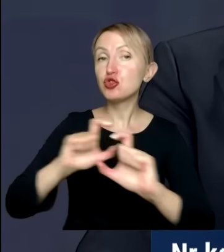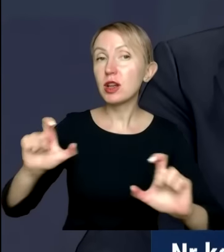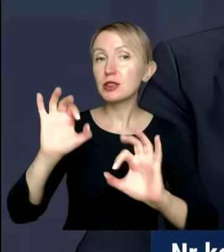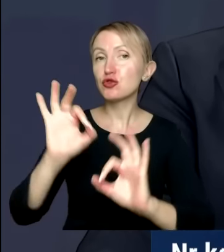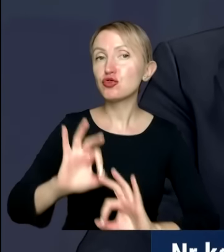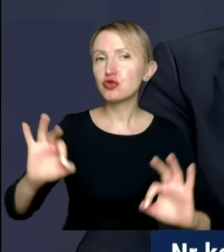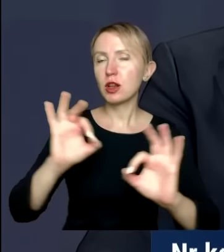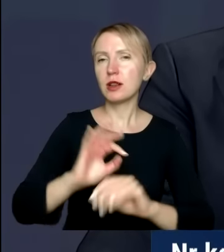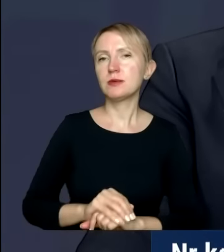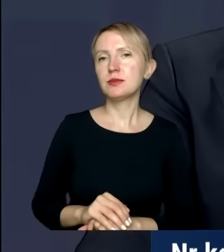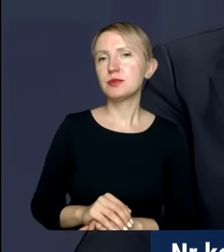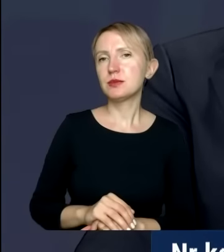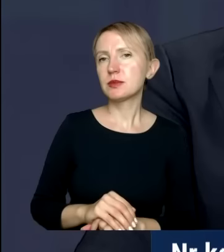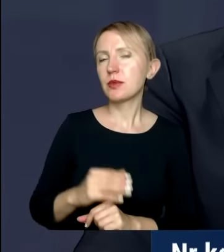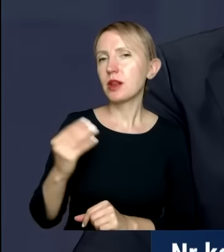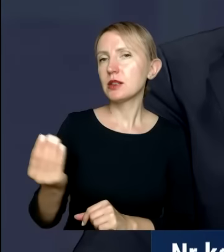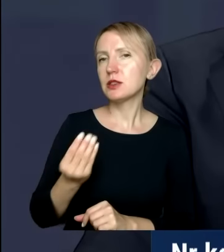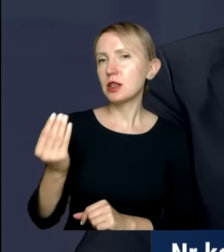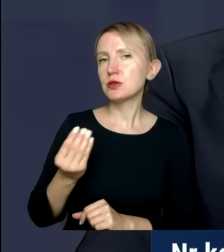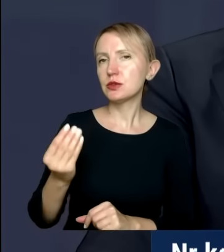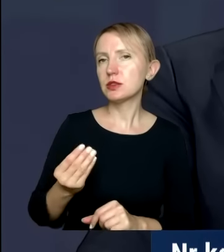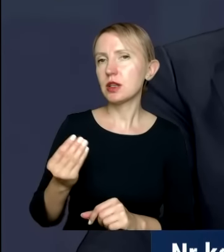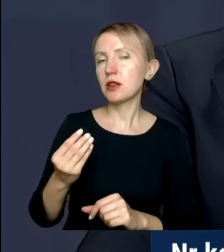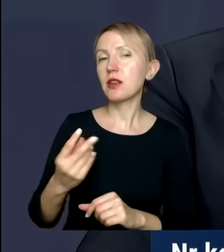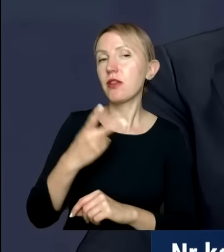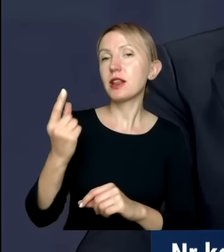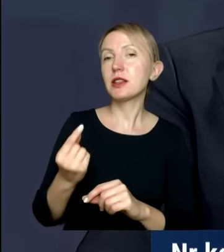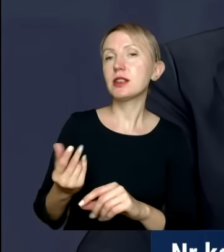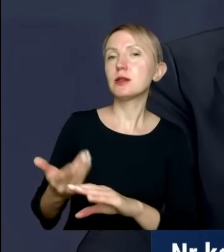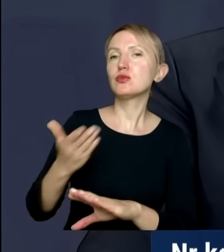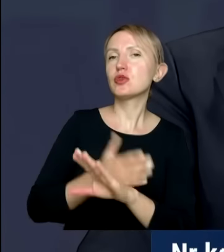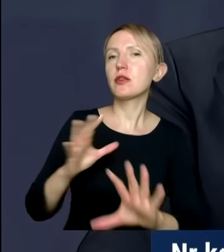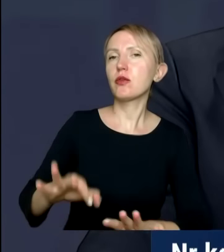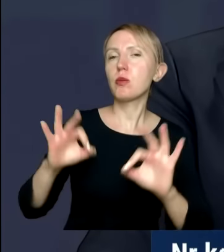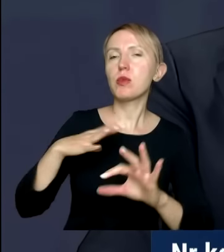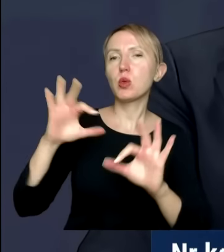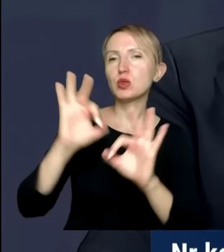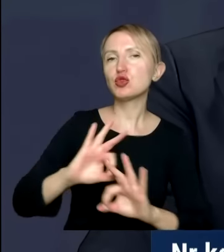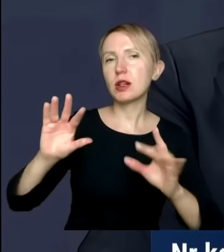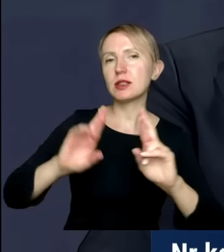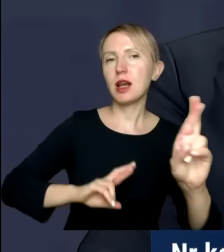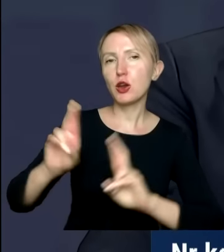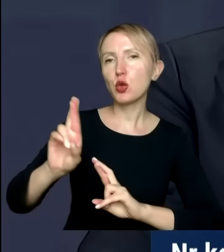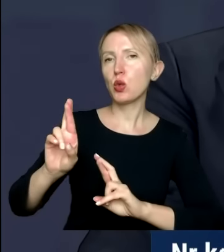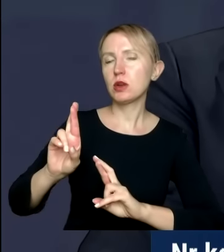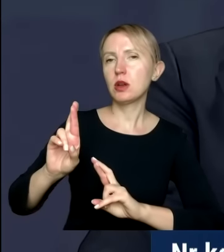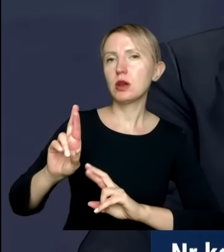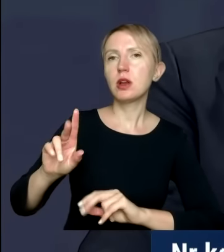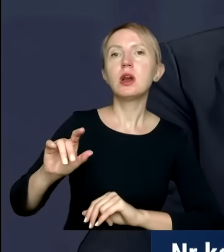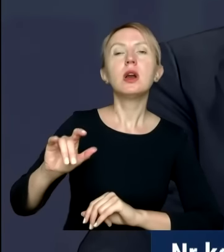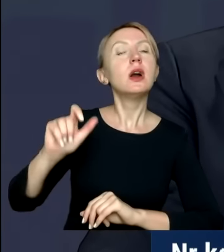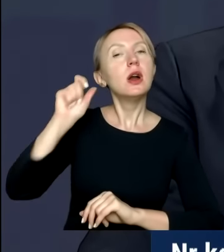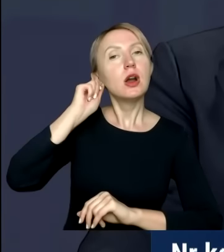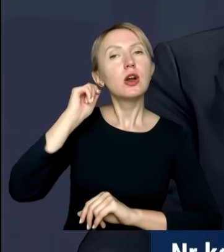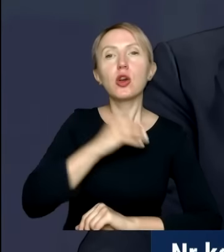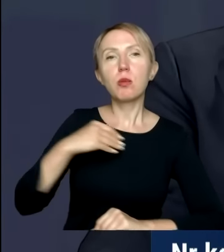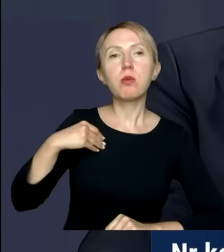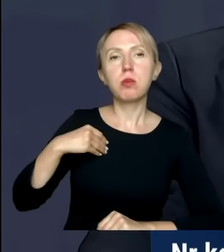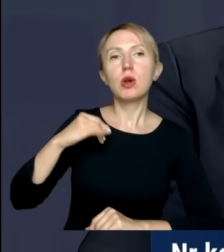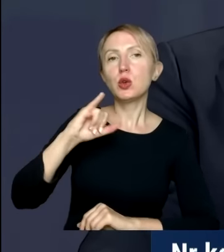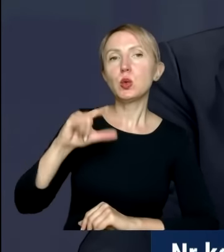moment jesz jeszcze dwa dni przed wyborami miał jeszcze szansę zainterweniować wtedy kiedy Polka Julka Szeremeta miała walczyć z